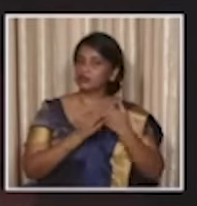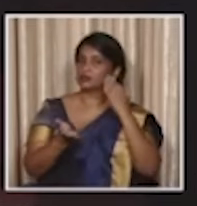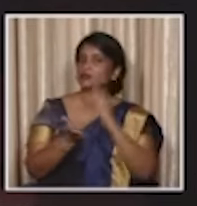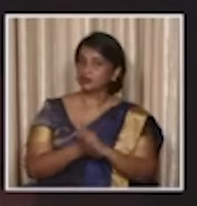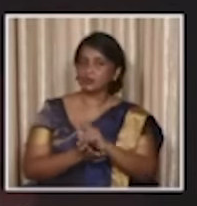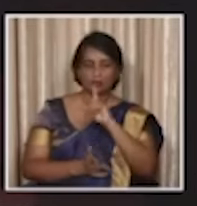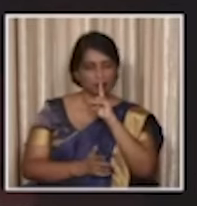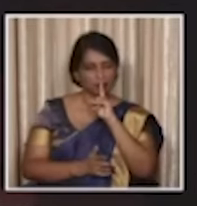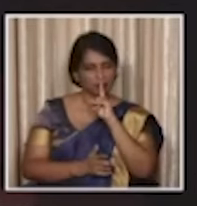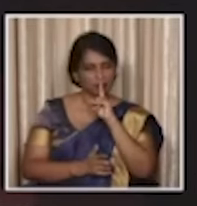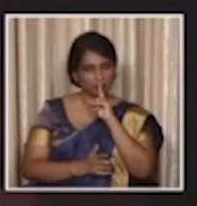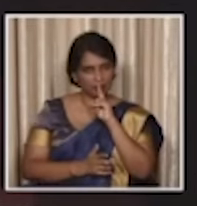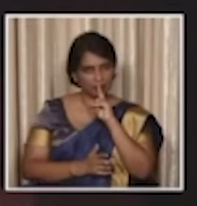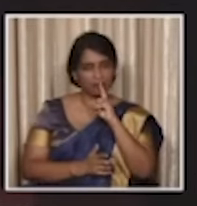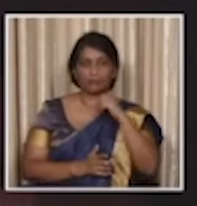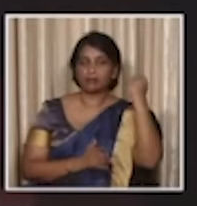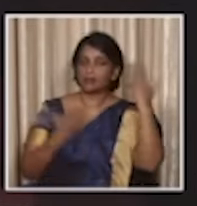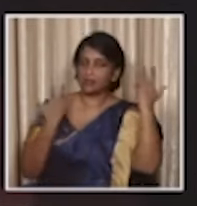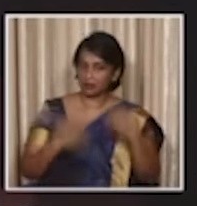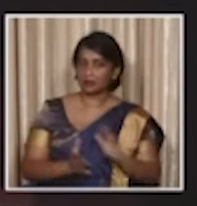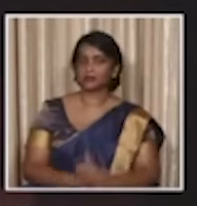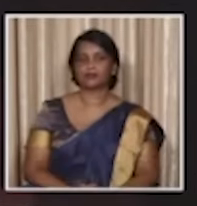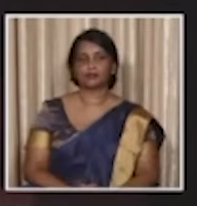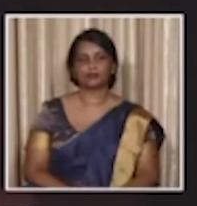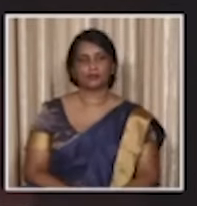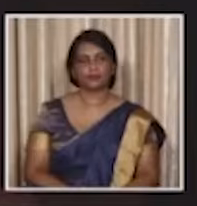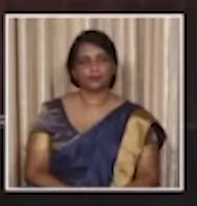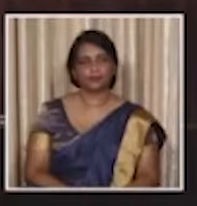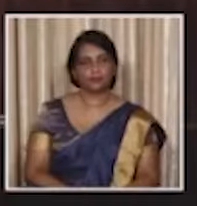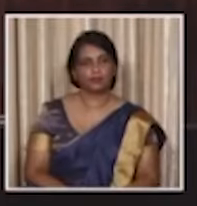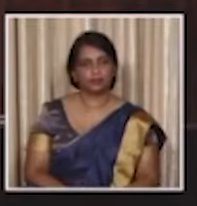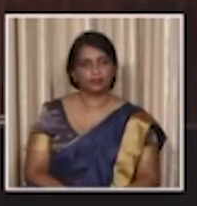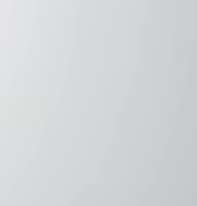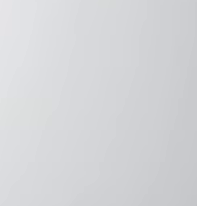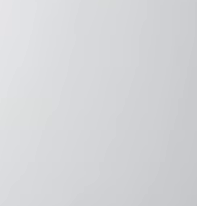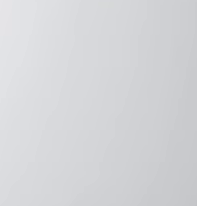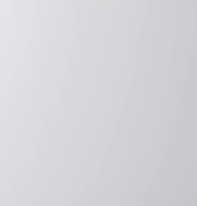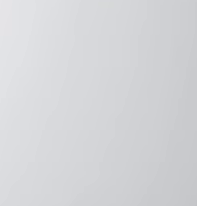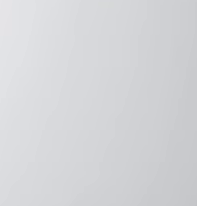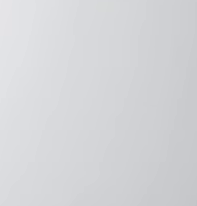කරනවාමයි කියන එක ප්‍රකාශ කරමින් මගේ අදහස් ඉදිරිපත් කිරීම අවසන් කරන ස්තුතියි. සිත ඔබ දන්න.